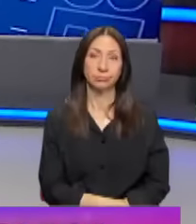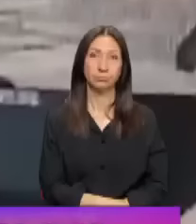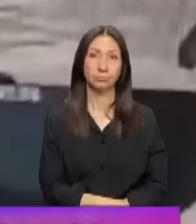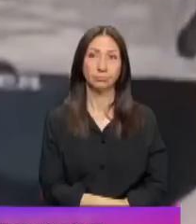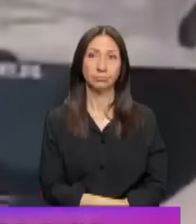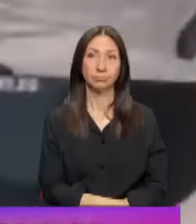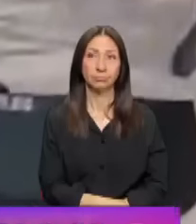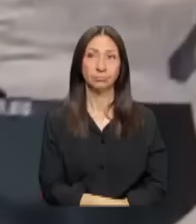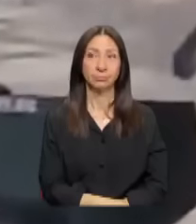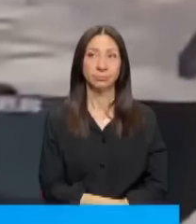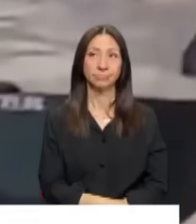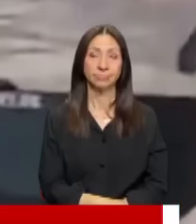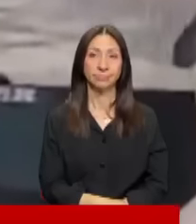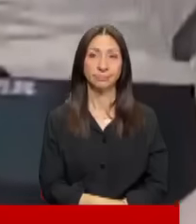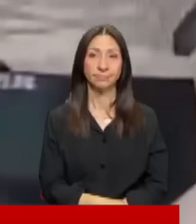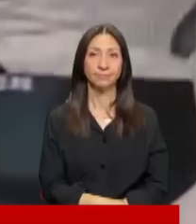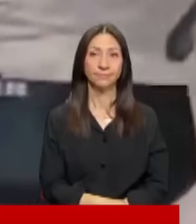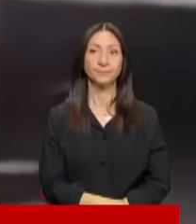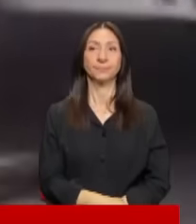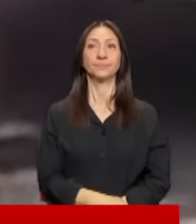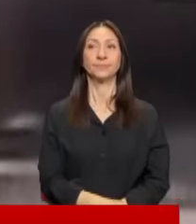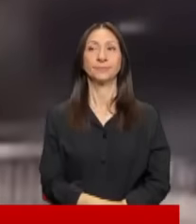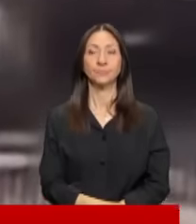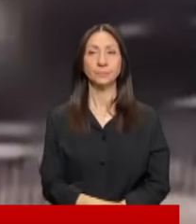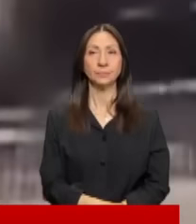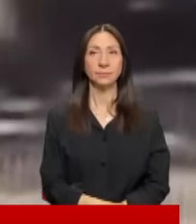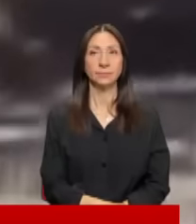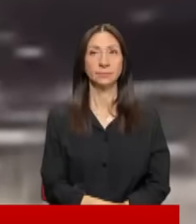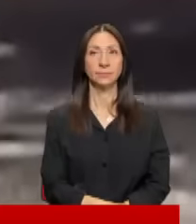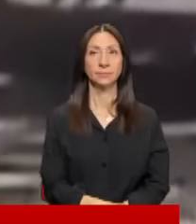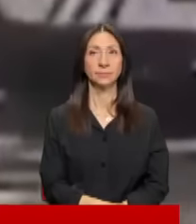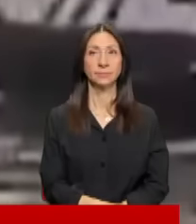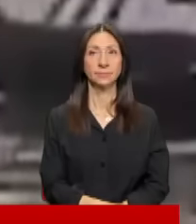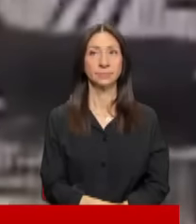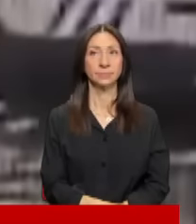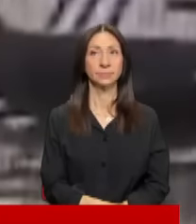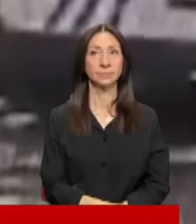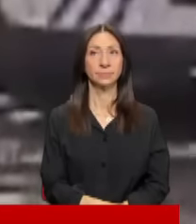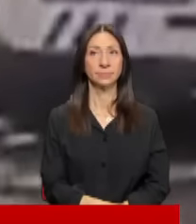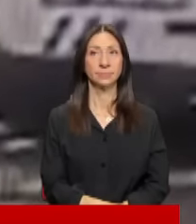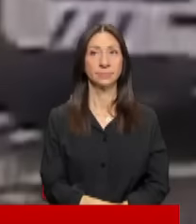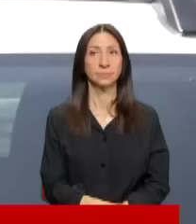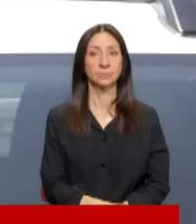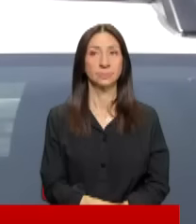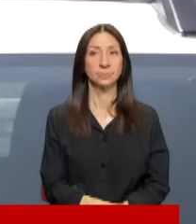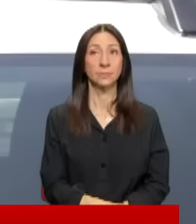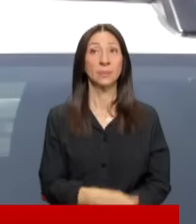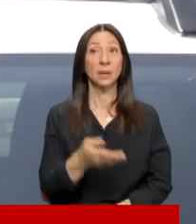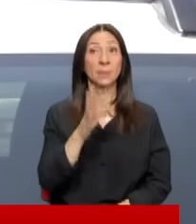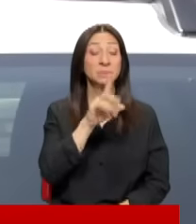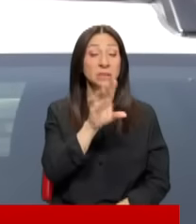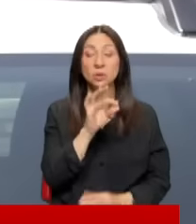(Gülüyor) başka bir seçeneğimizin olduğunu